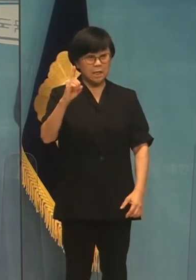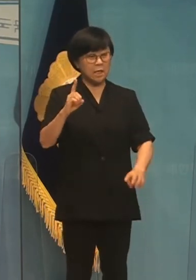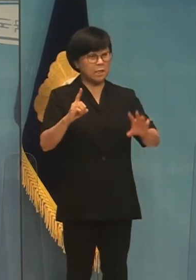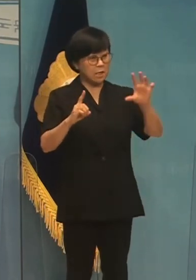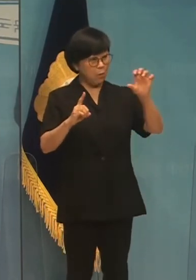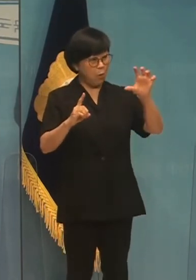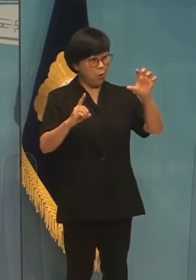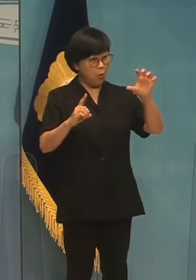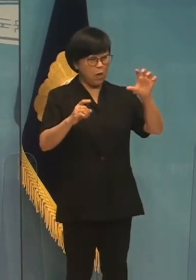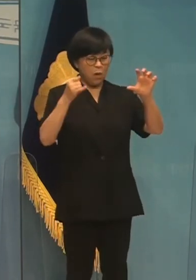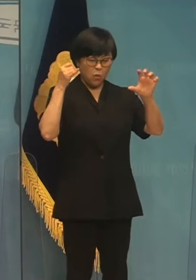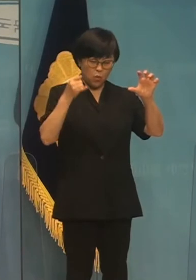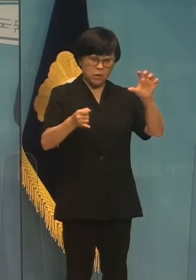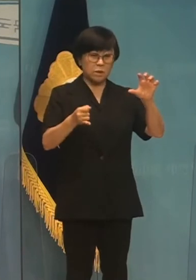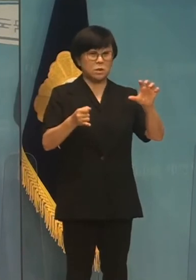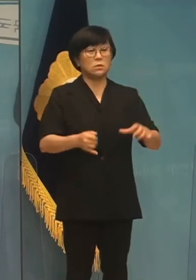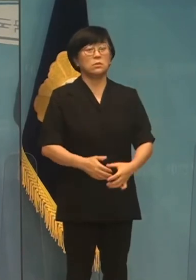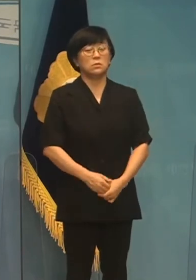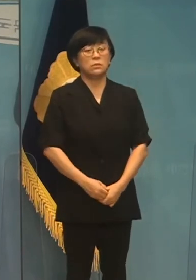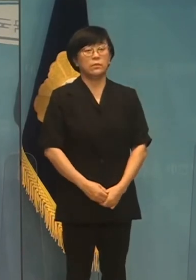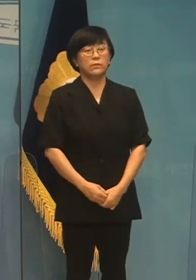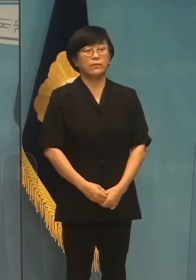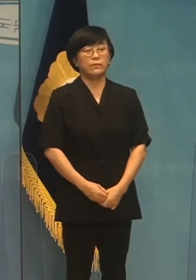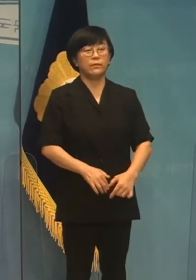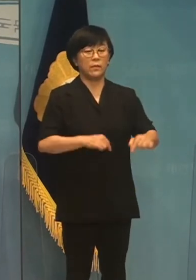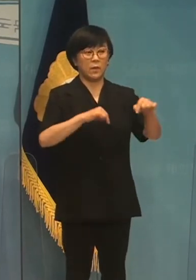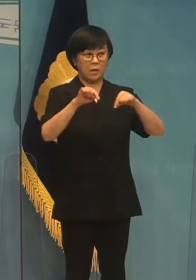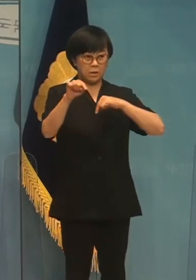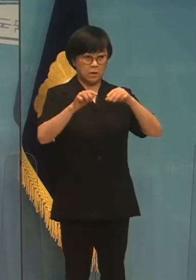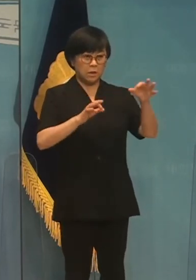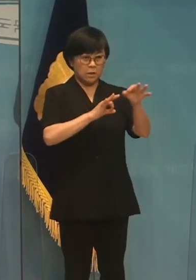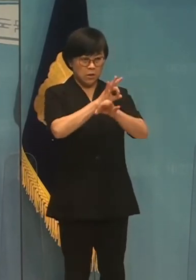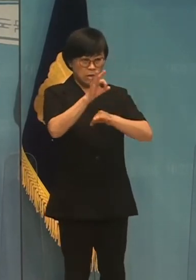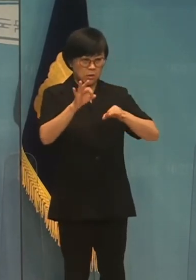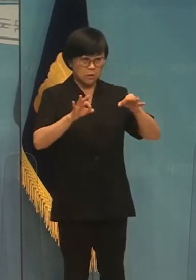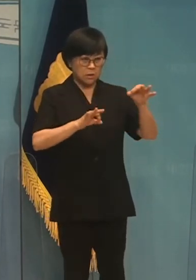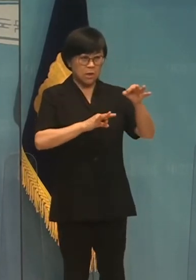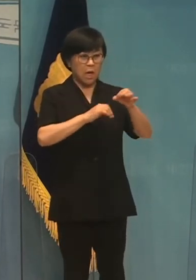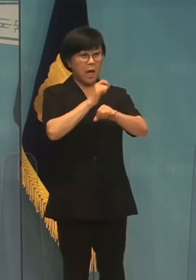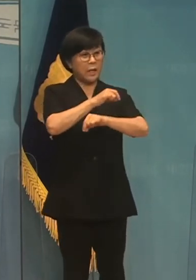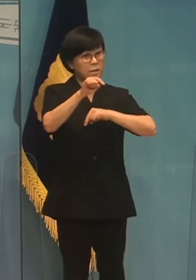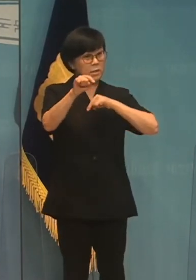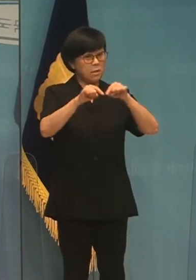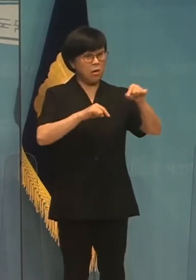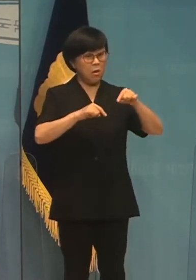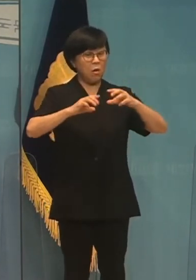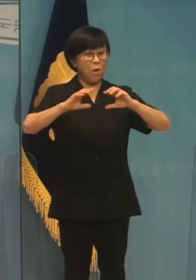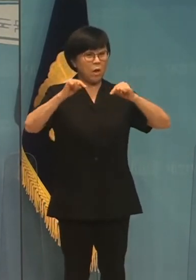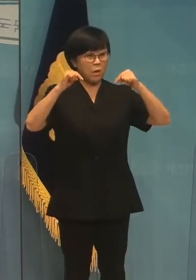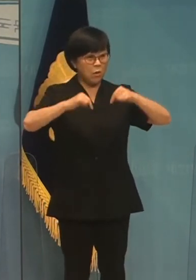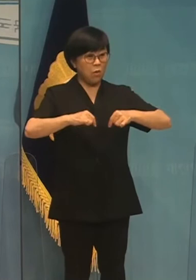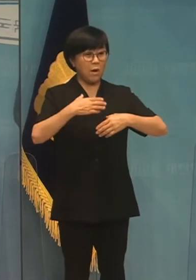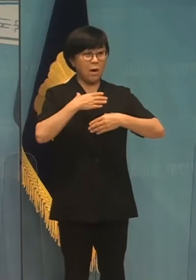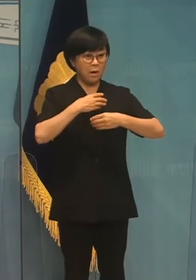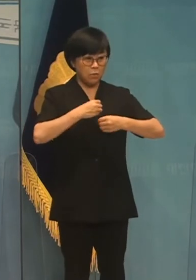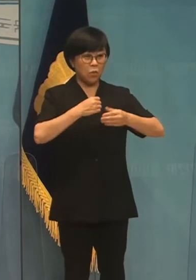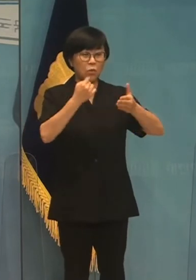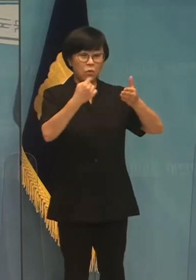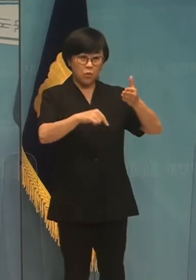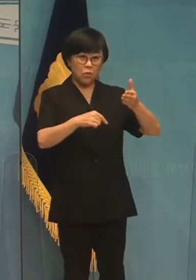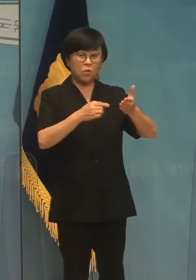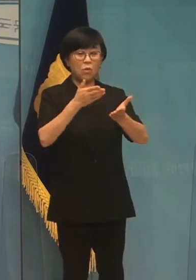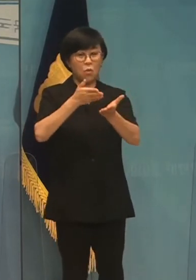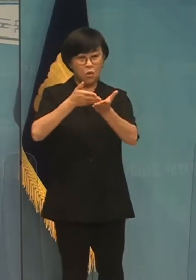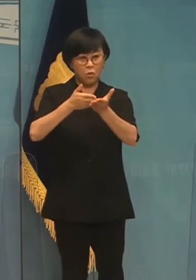35개국 중 꼴찌입니다. 정치, 경제, 행정, 외교, 안보, 교육,